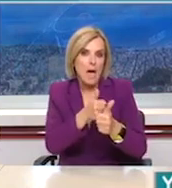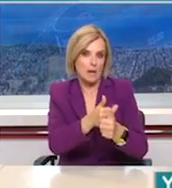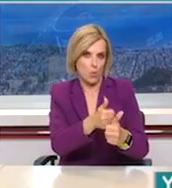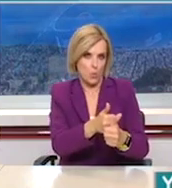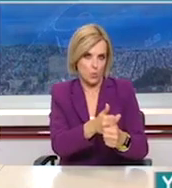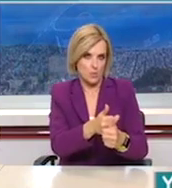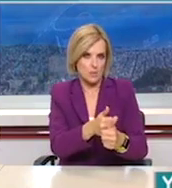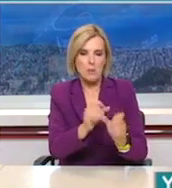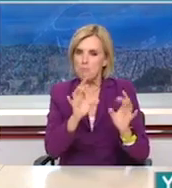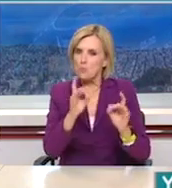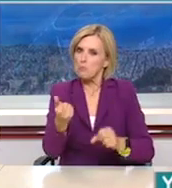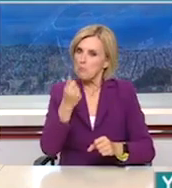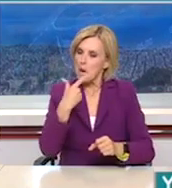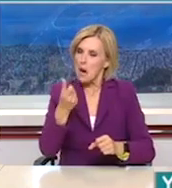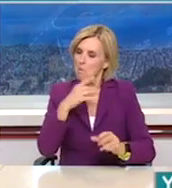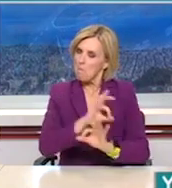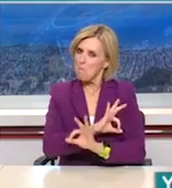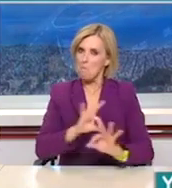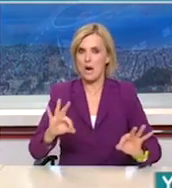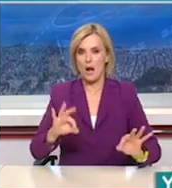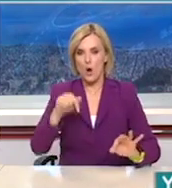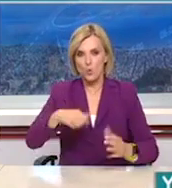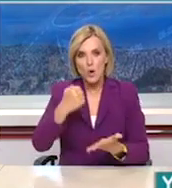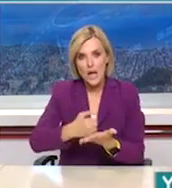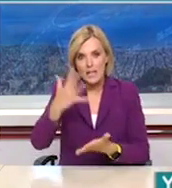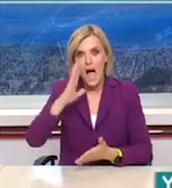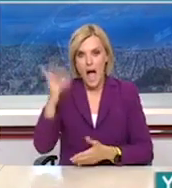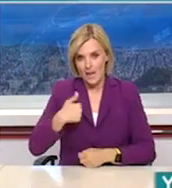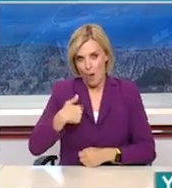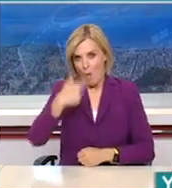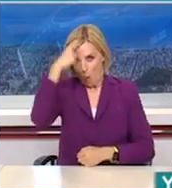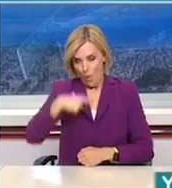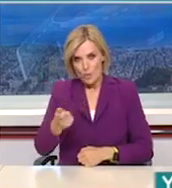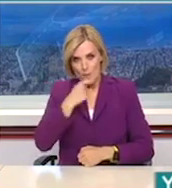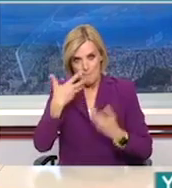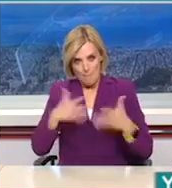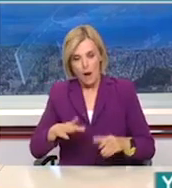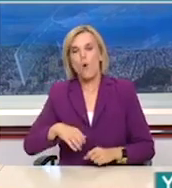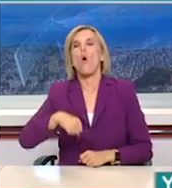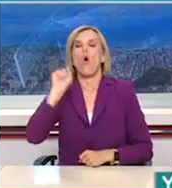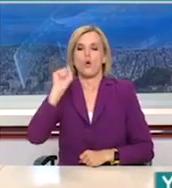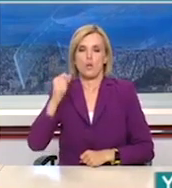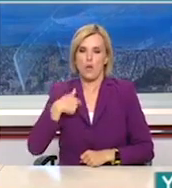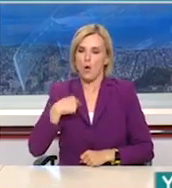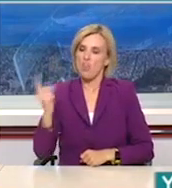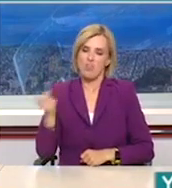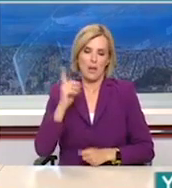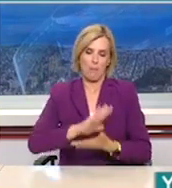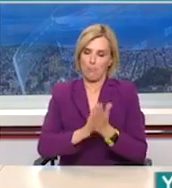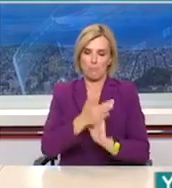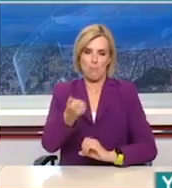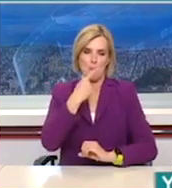σοβαρές ανεπιθύμητες ενέργειες, και τα αποτελέσματα αξιολογούνται. Στο αν εγώ την πήρα, δεν την πήρα τη θεραπεία αυτή